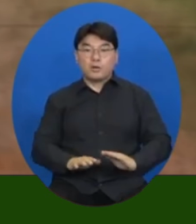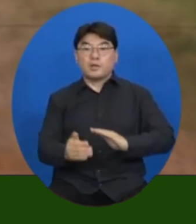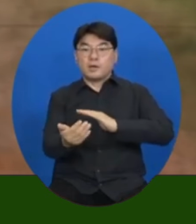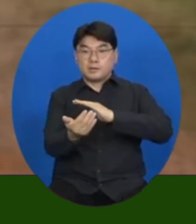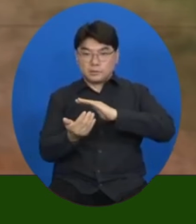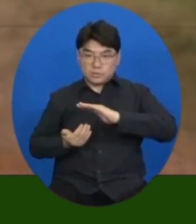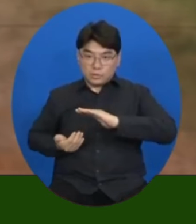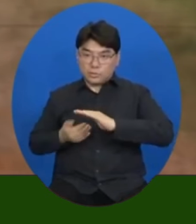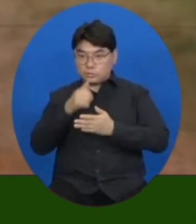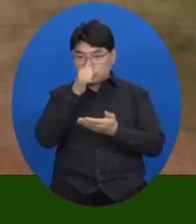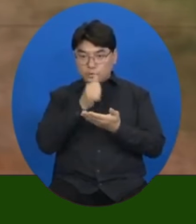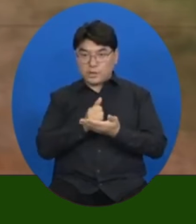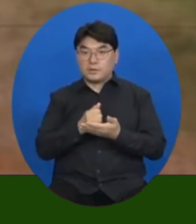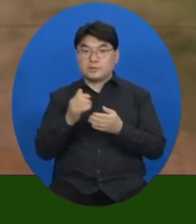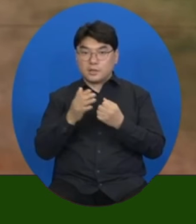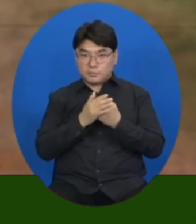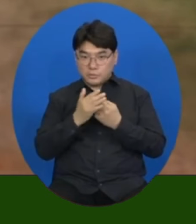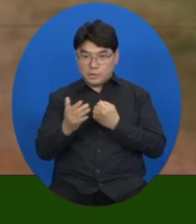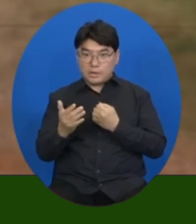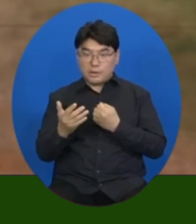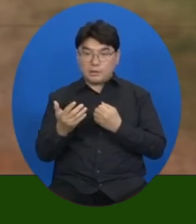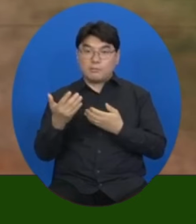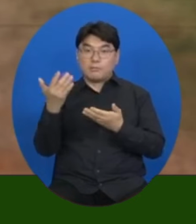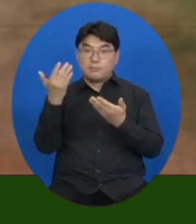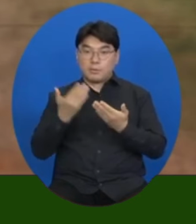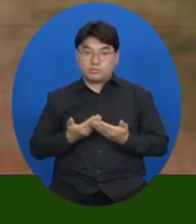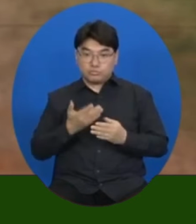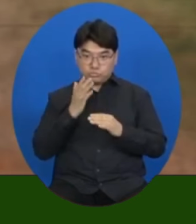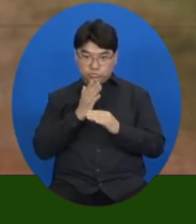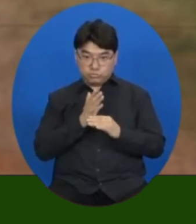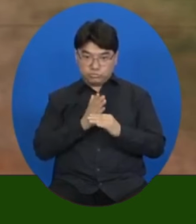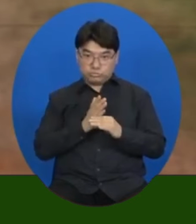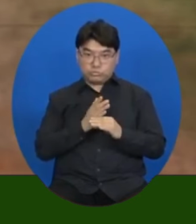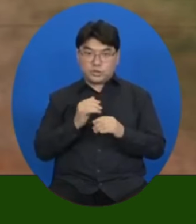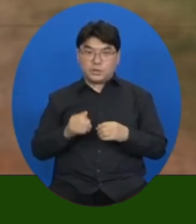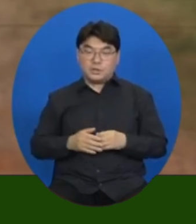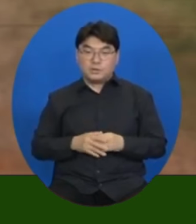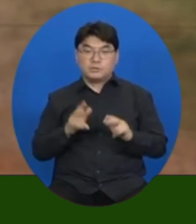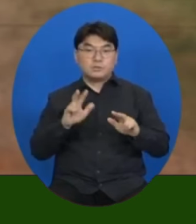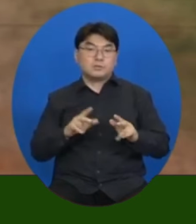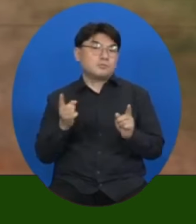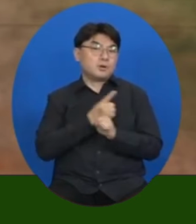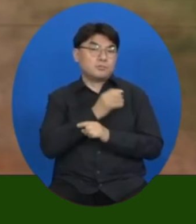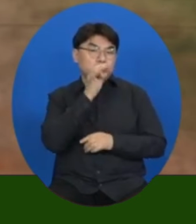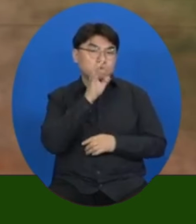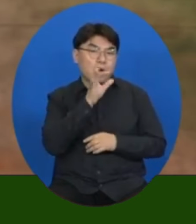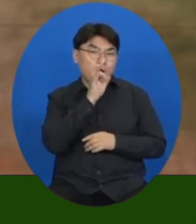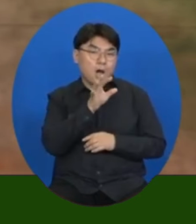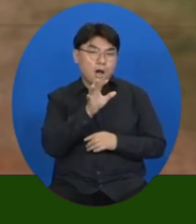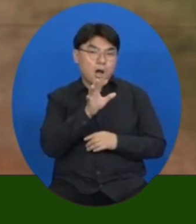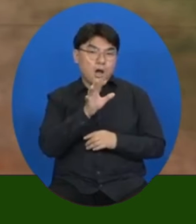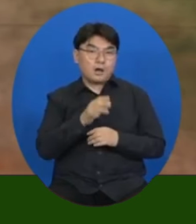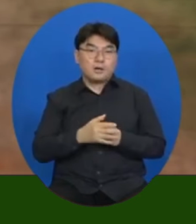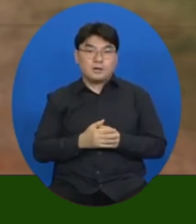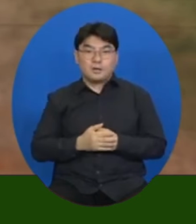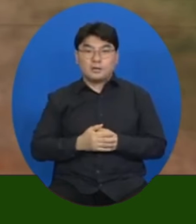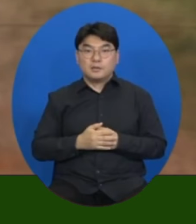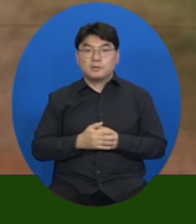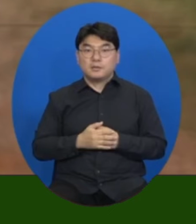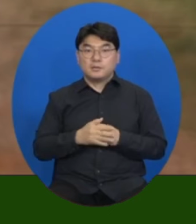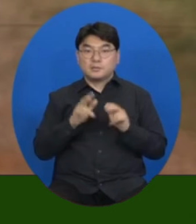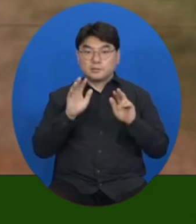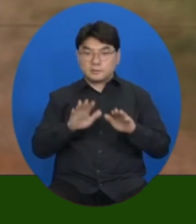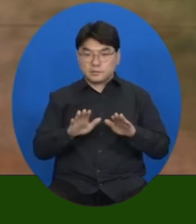지은 죄 때문에 그거로 받은 겨다 그러니까 지금은 바꿀 수가 없고 이거를 지금이 세상에서 잘